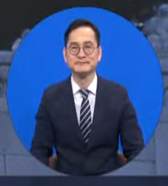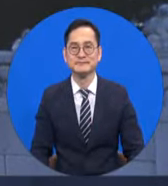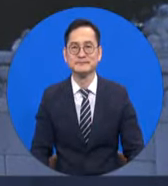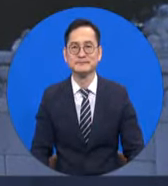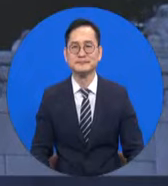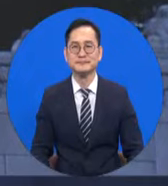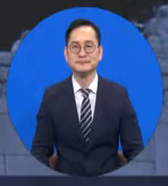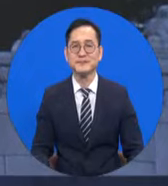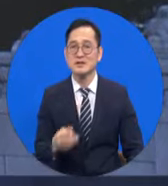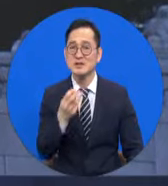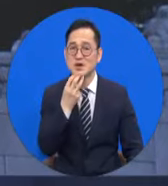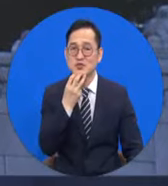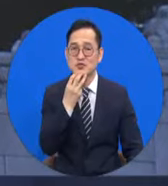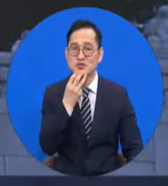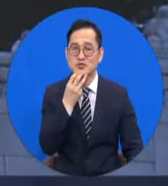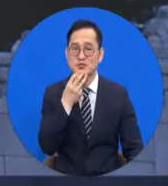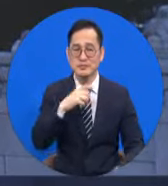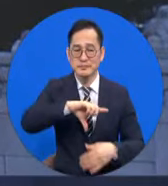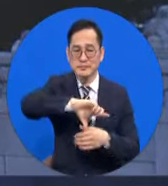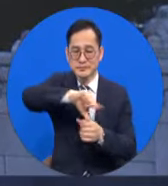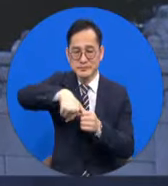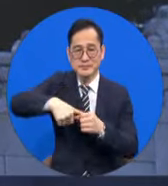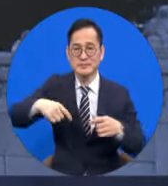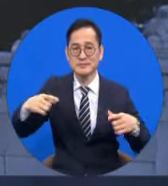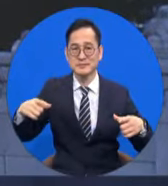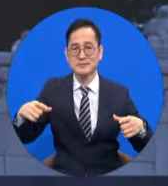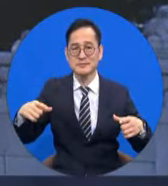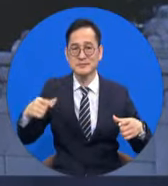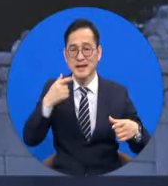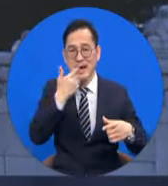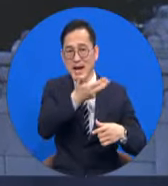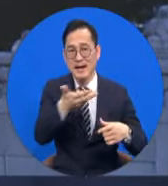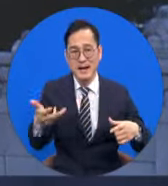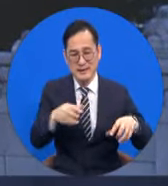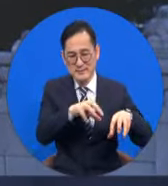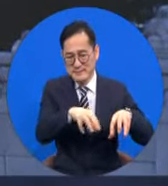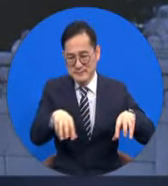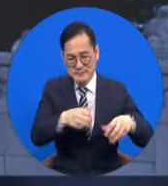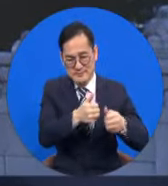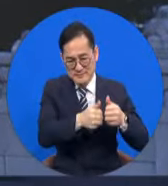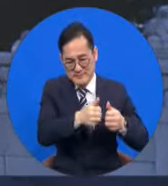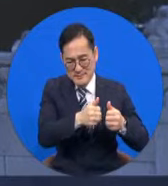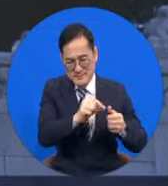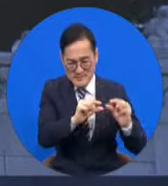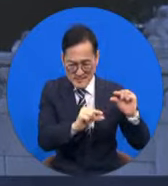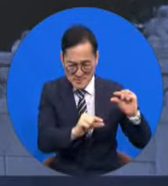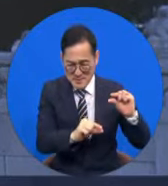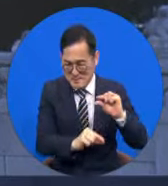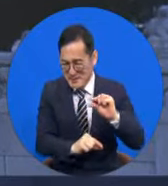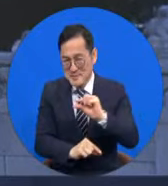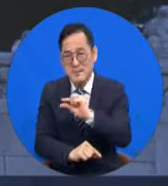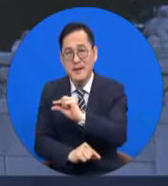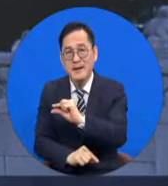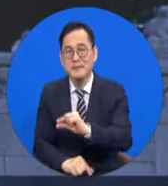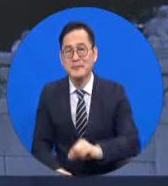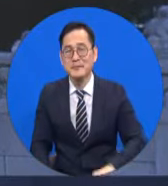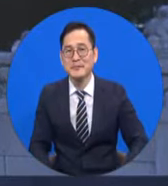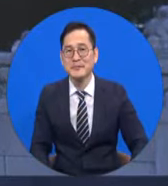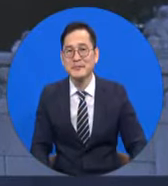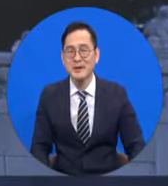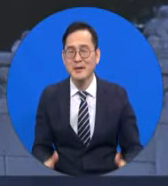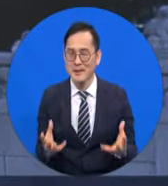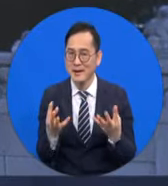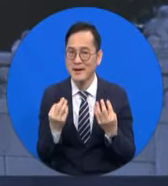서울과 수도권 지역에 특히 한강을 따라서 이렇게 접전 지역이 많이 펼쳐져 있고 양당의 후보들이 경합 양상을 보이고 있는 것이 많기